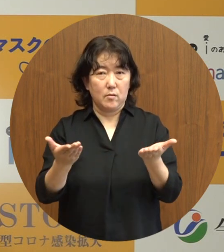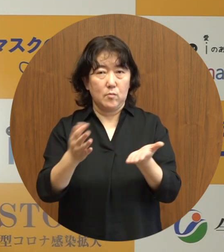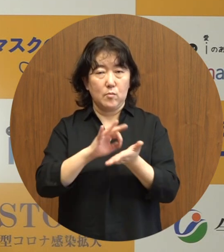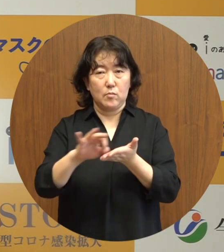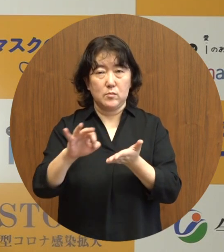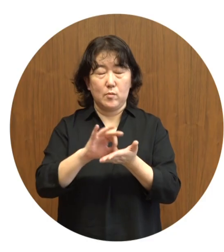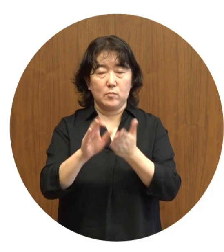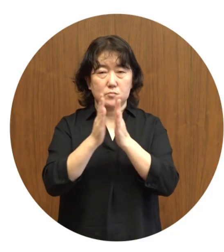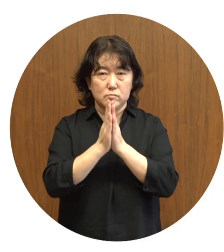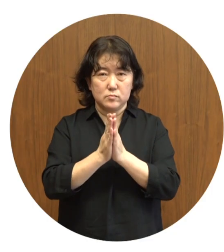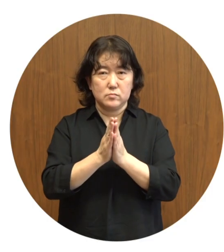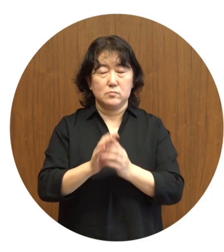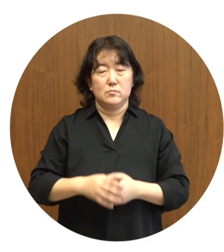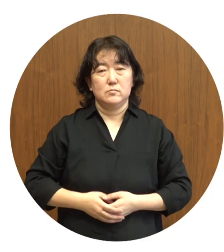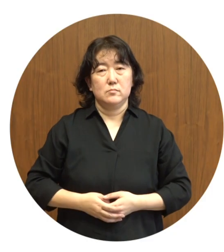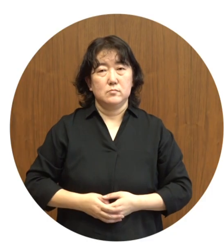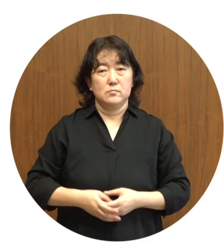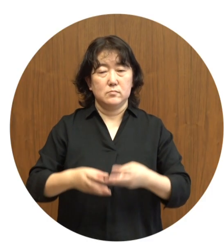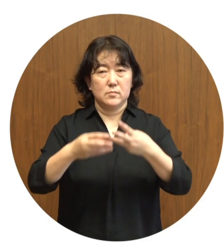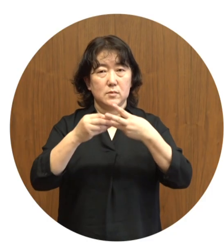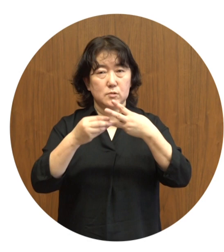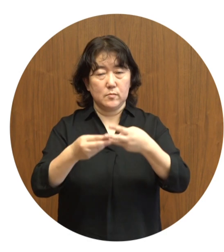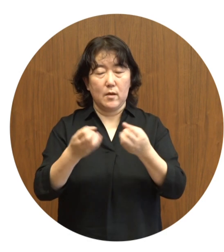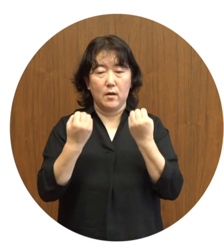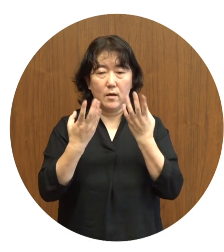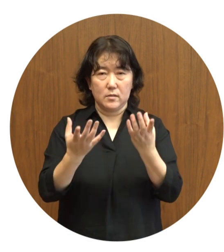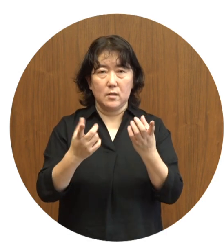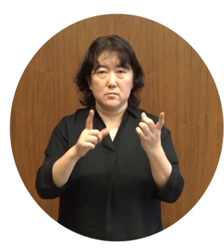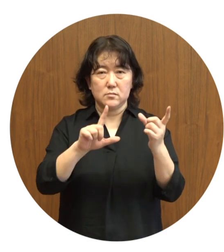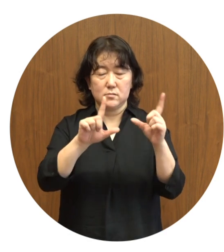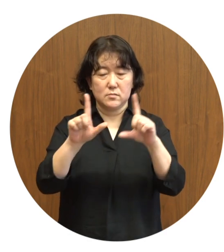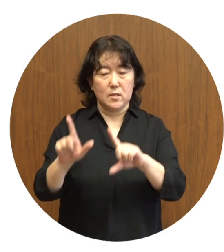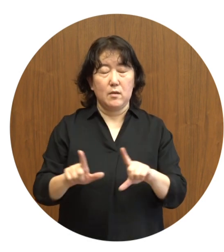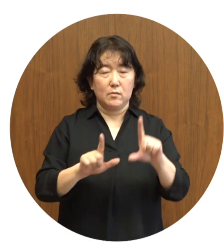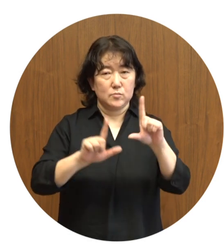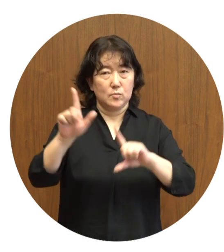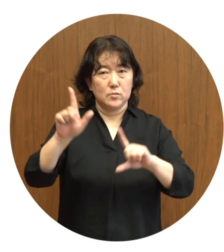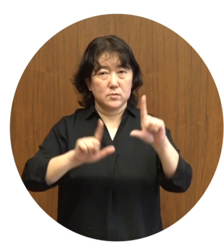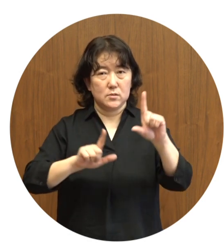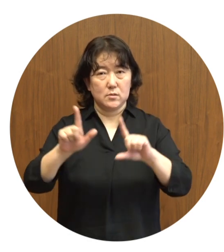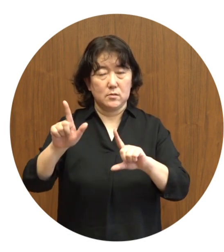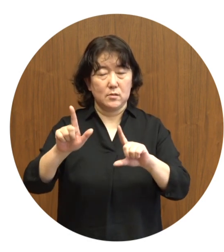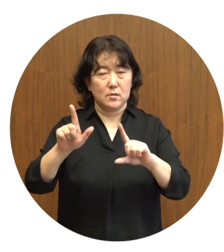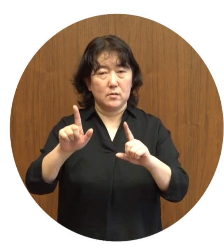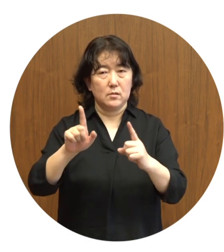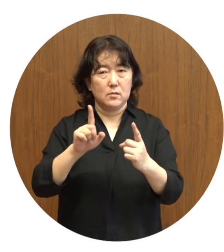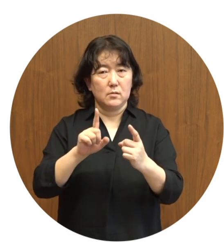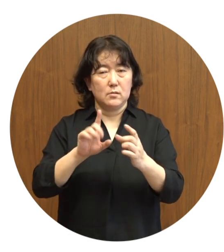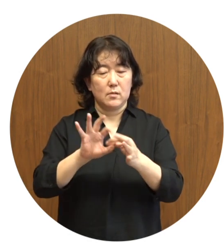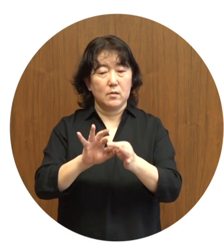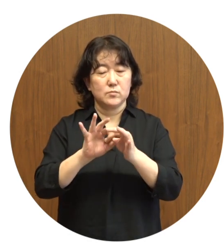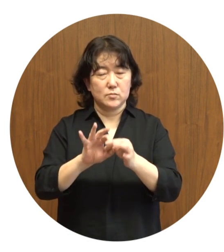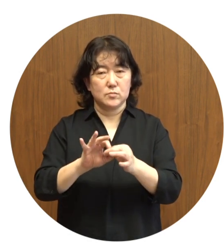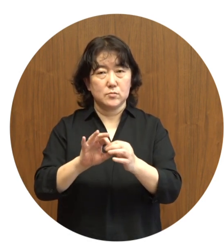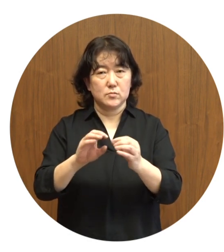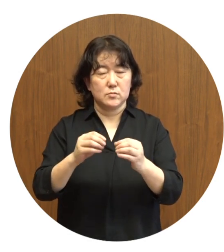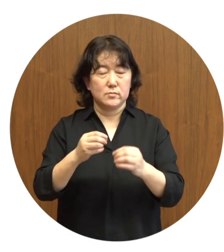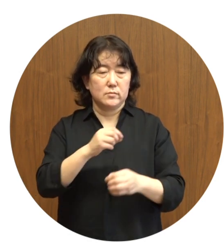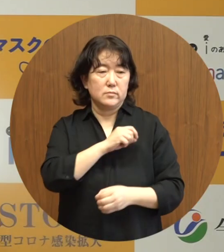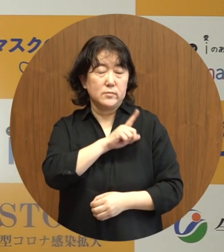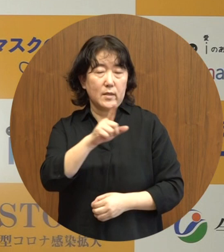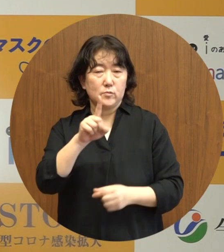。3つ目ですが、新しい生活様式における熱中症対策について